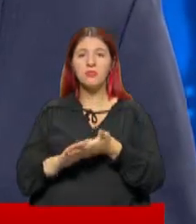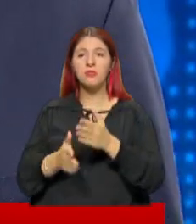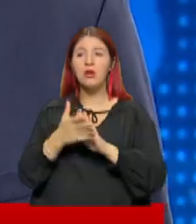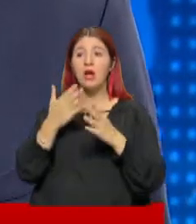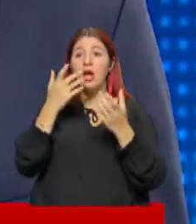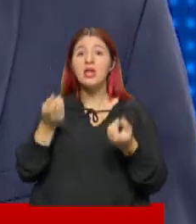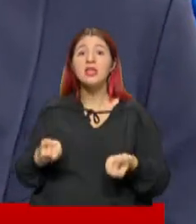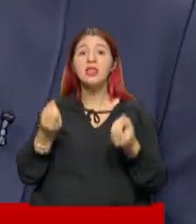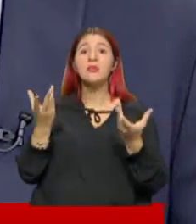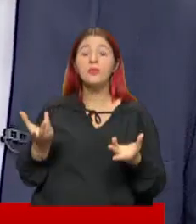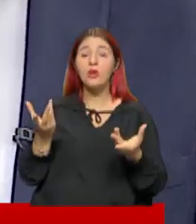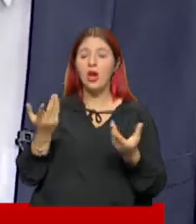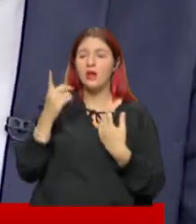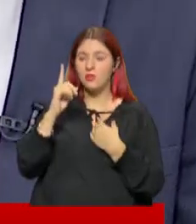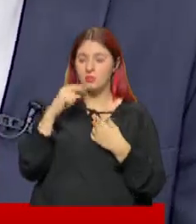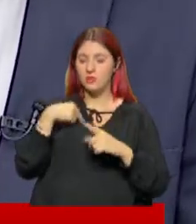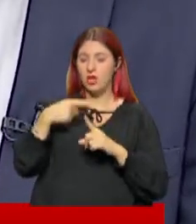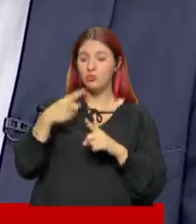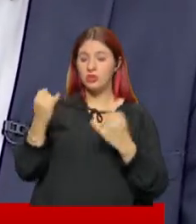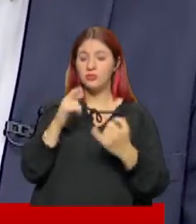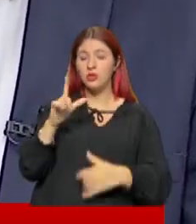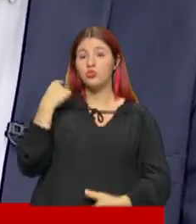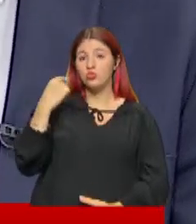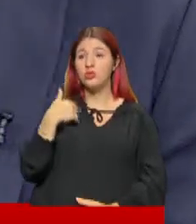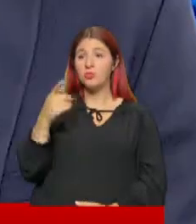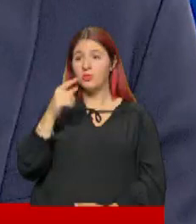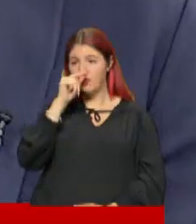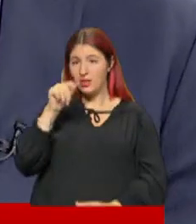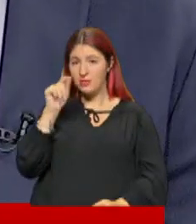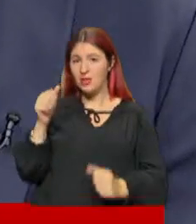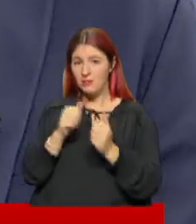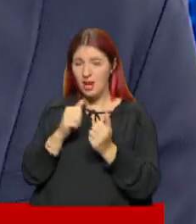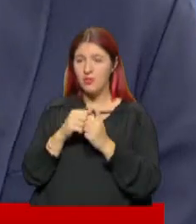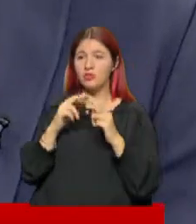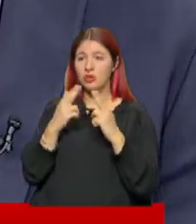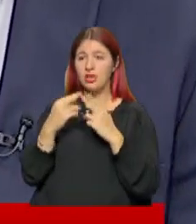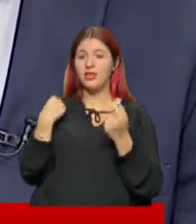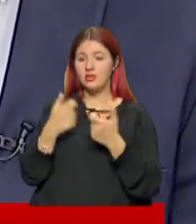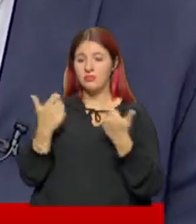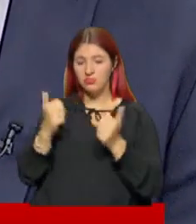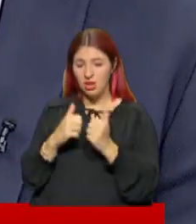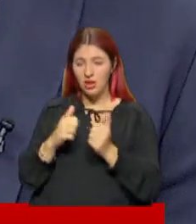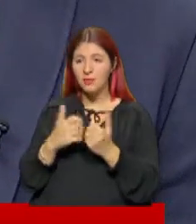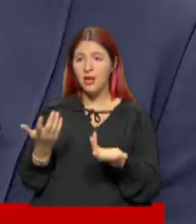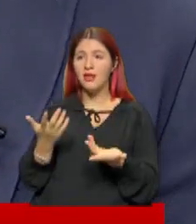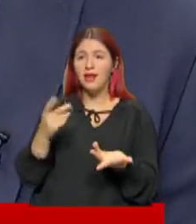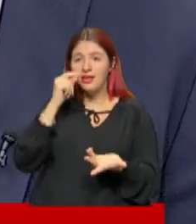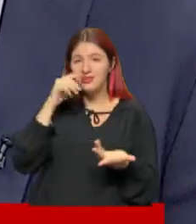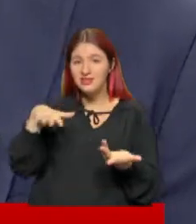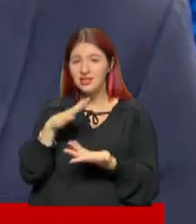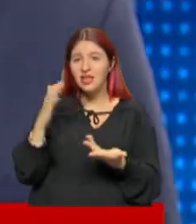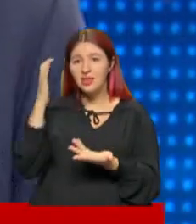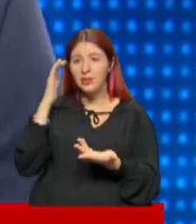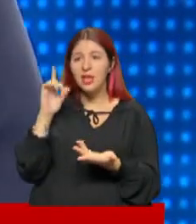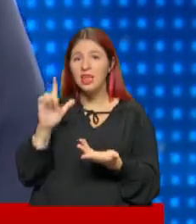Bakın karşılayamıyorsunuz bile. Biz ayrıca şunu tartışmak gerektiğini düşünüyoruz. İşte bu pandemiyle beraber, dünyadaki yeni gelişmelerle beraber, ya insanların